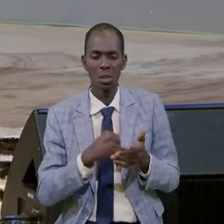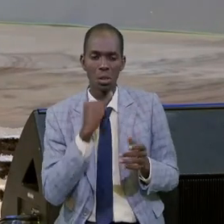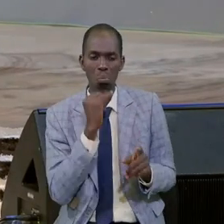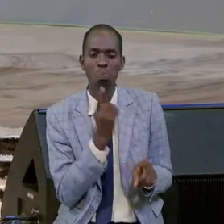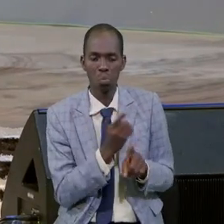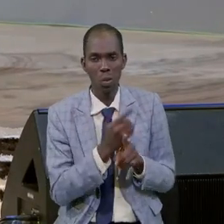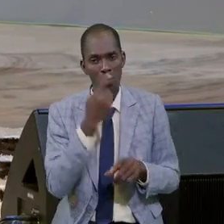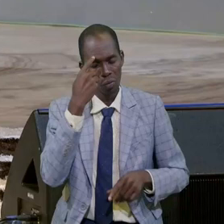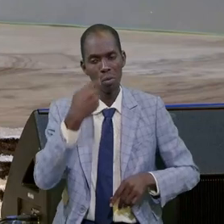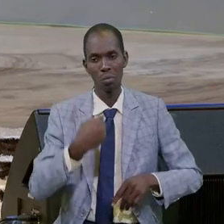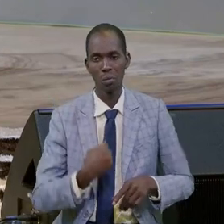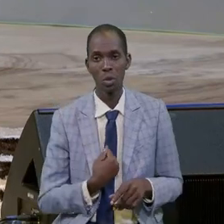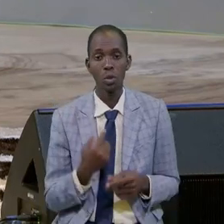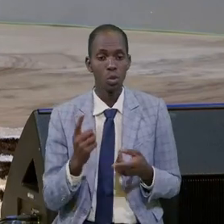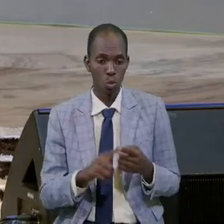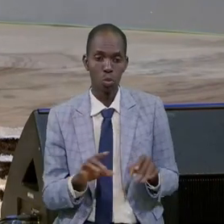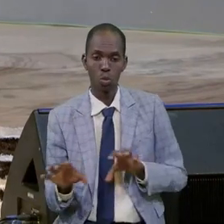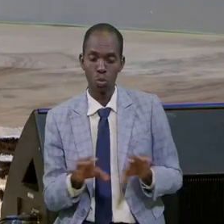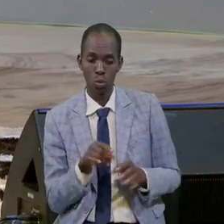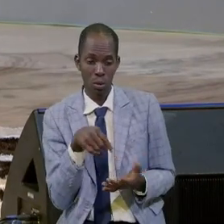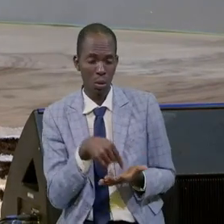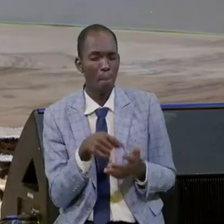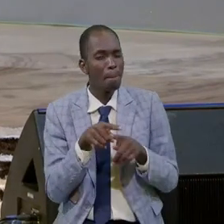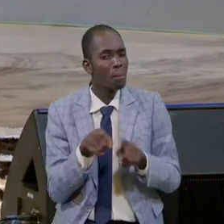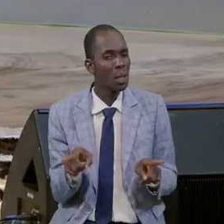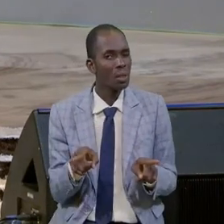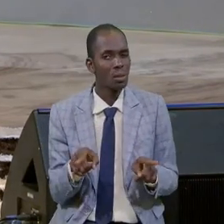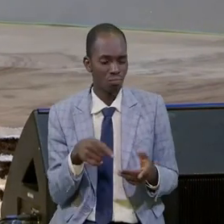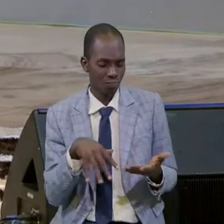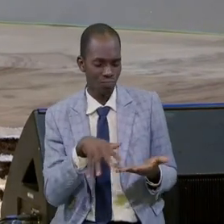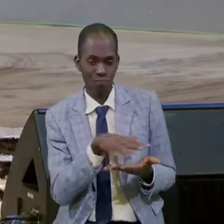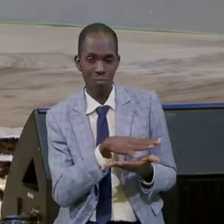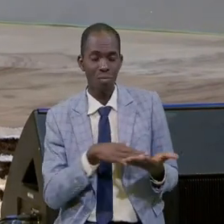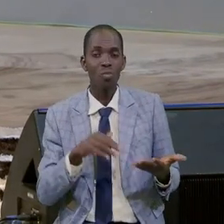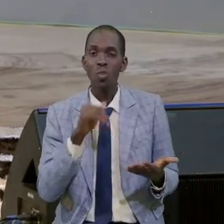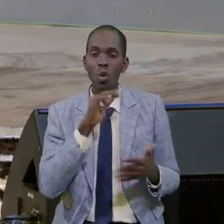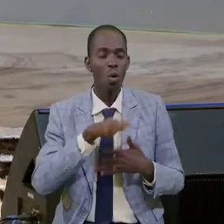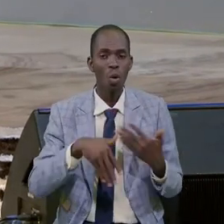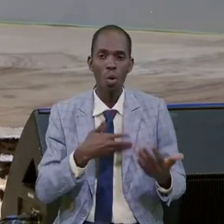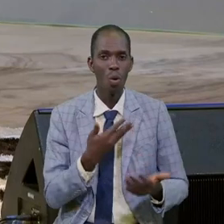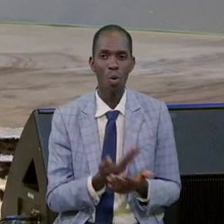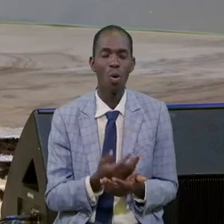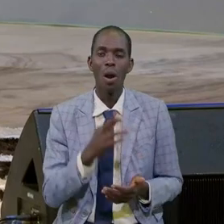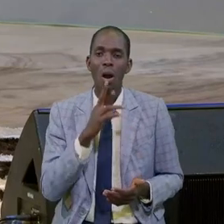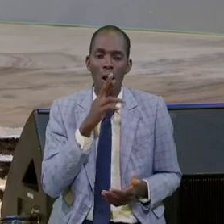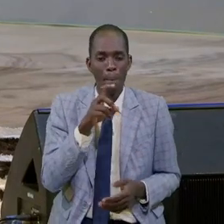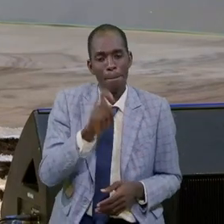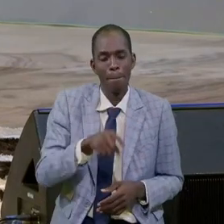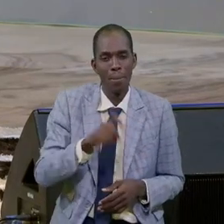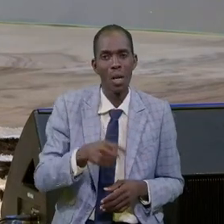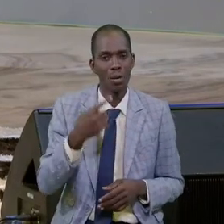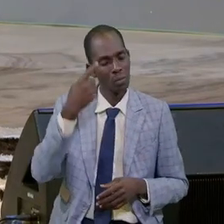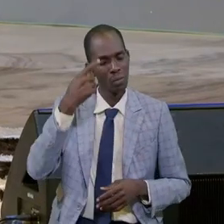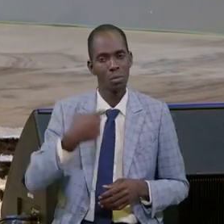moi, des choses qui peuvent être bonnes pour moi, appropriées à faire, mais tout ne sont pas